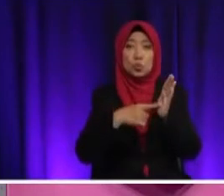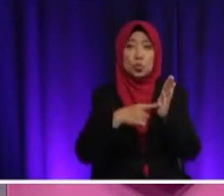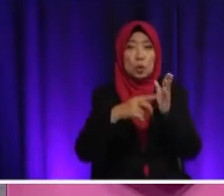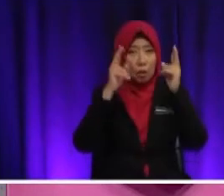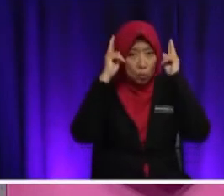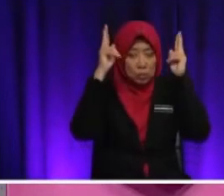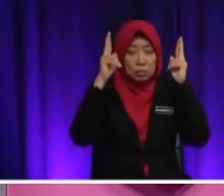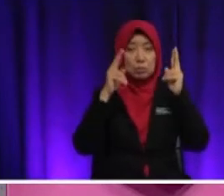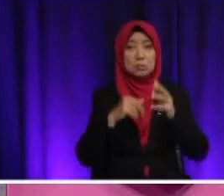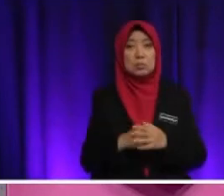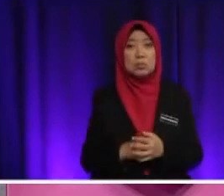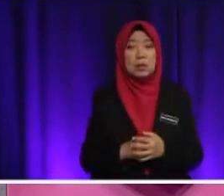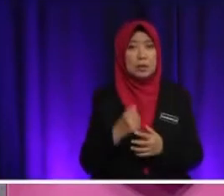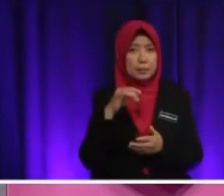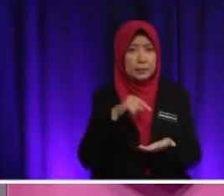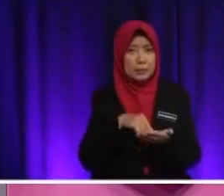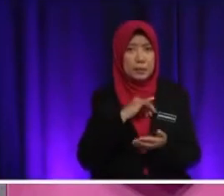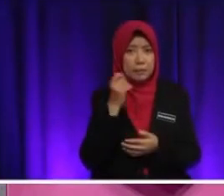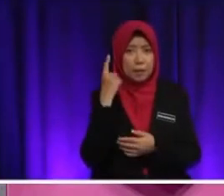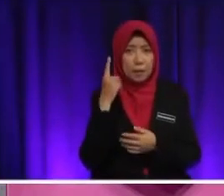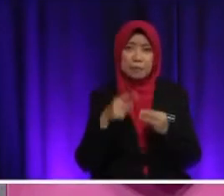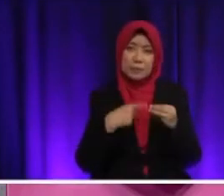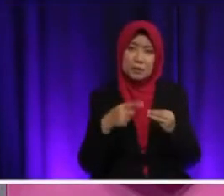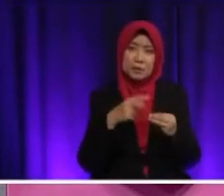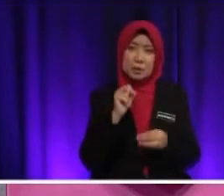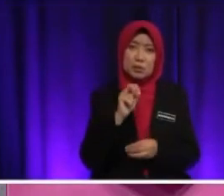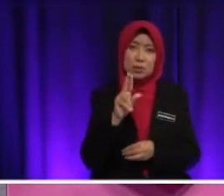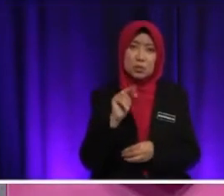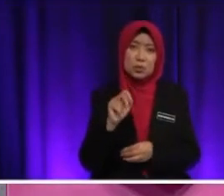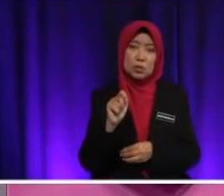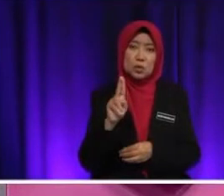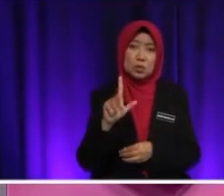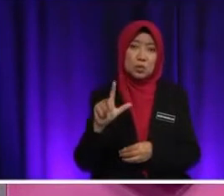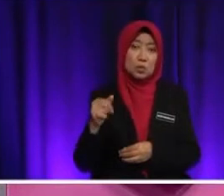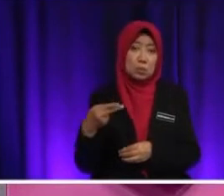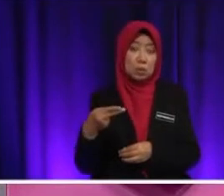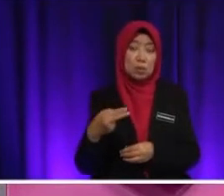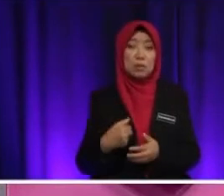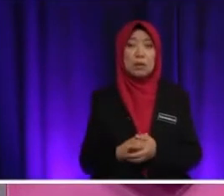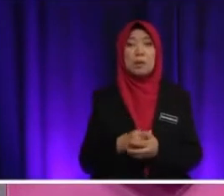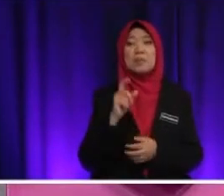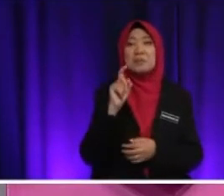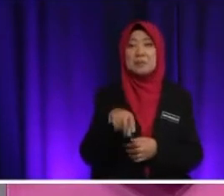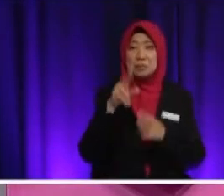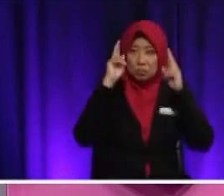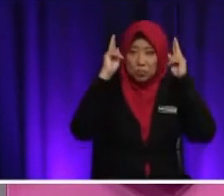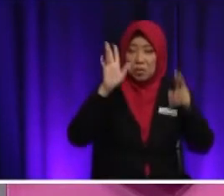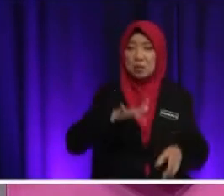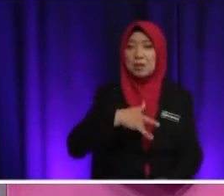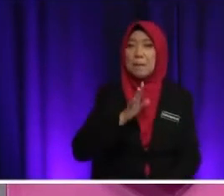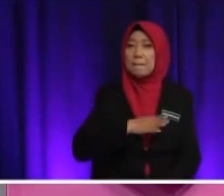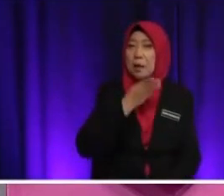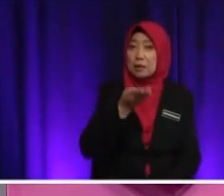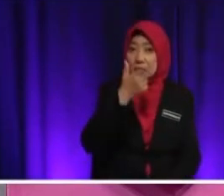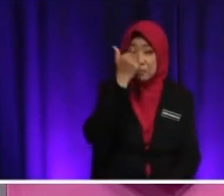pengajaran yang saya dapat dalam memahami sunnatullah. Betul. Nampak kan? Sangat interaktif. Betul. Nampaknya ustaz-ustazah pasti bangga sebab anak murid yang